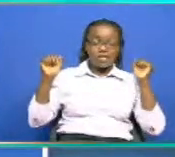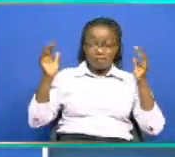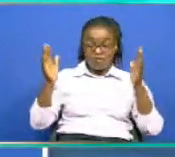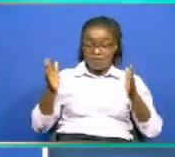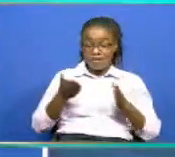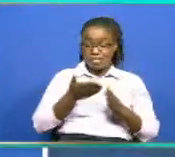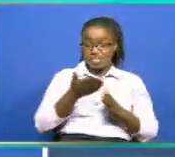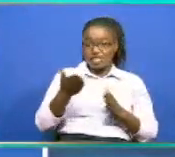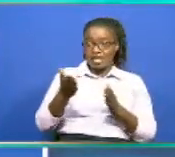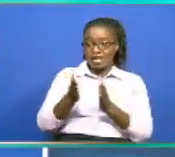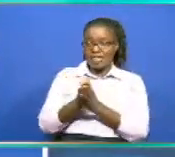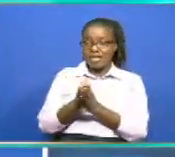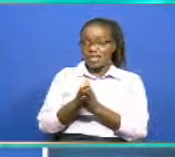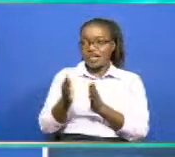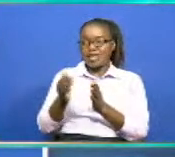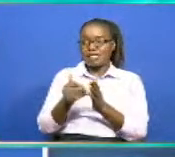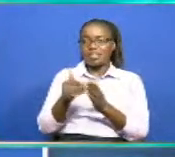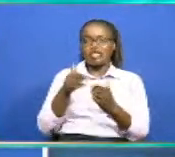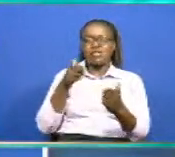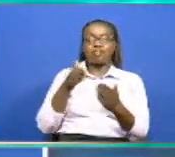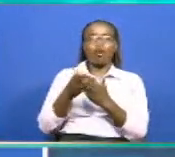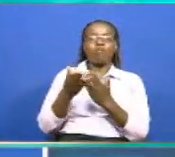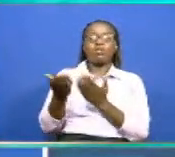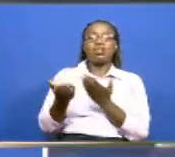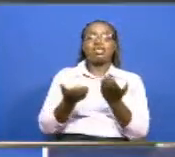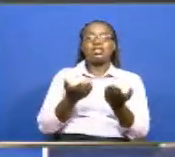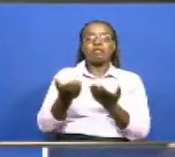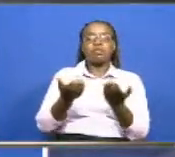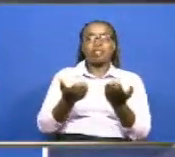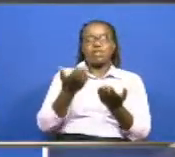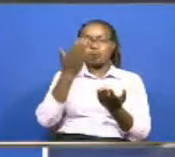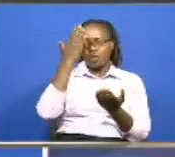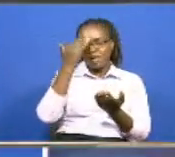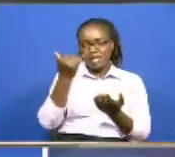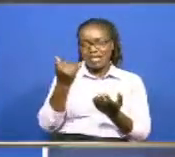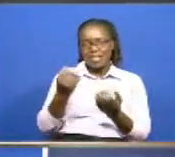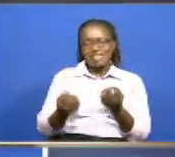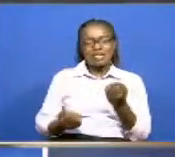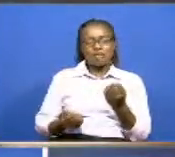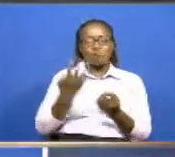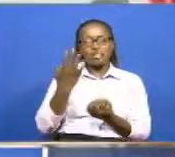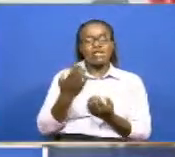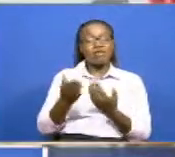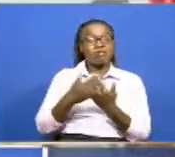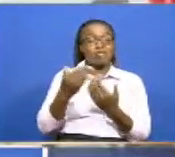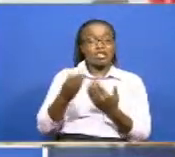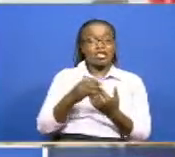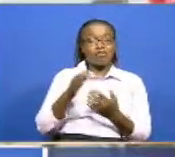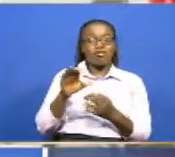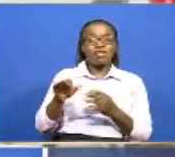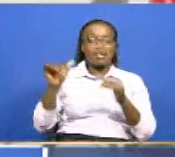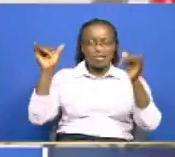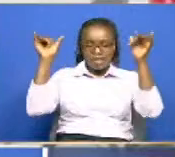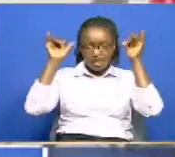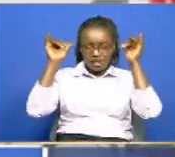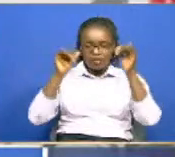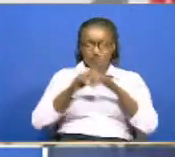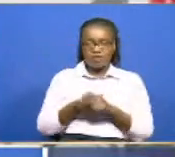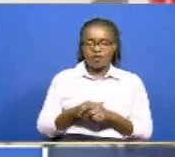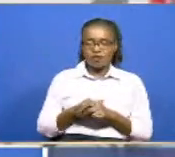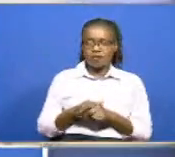wengine wakitelekeza biashara hiyo kutokana na gharama ya juu ya uzalishaji. We leave it to